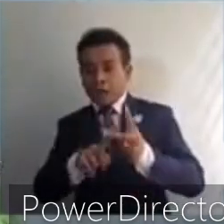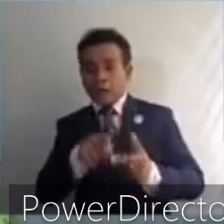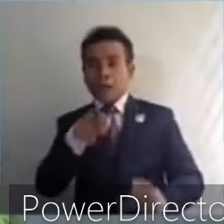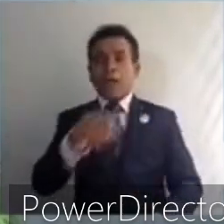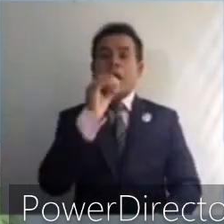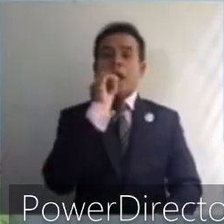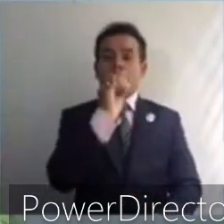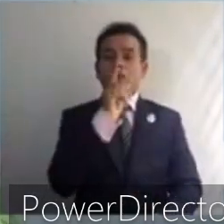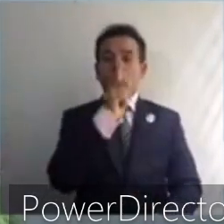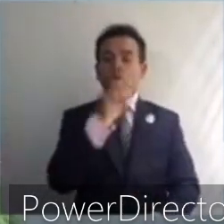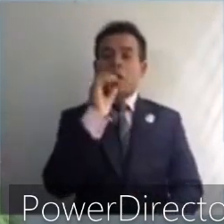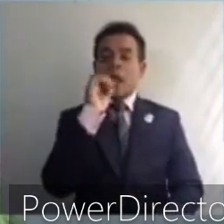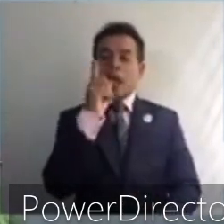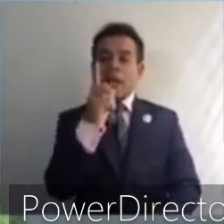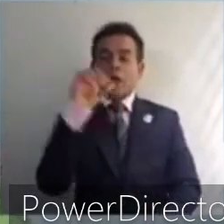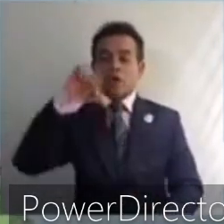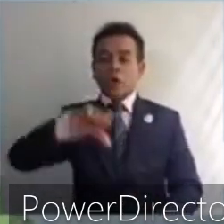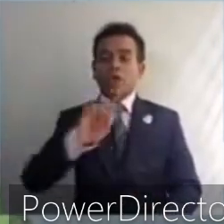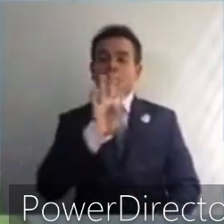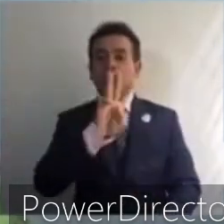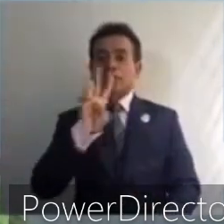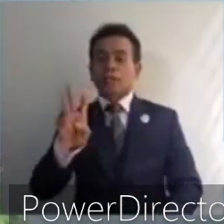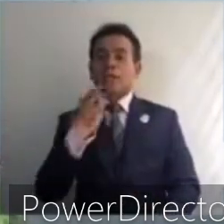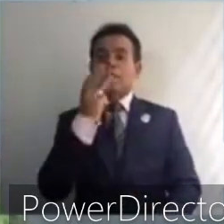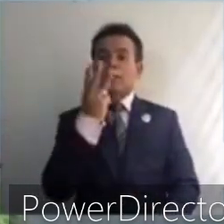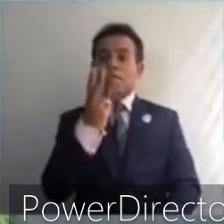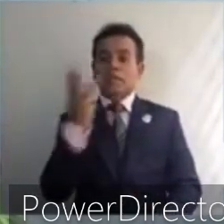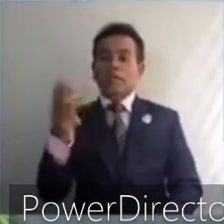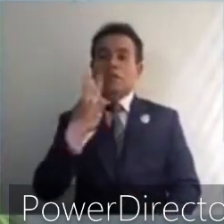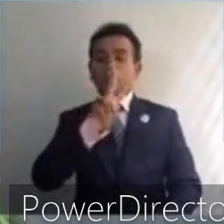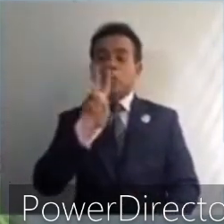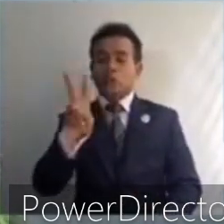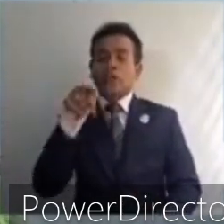10194433222 এই নাম্বারে গত 24 ঘন্টায় কল এসেছে